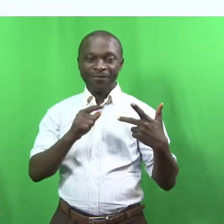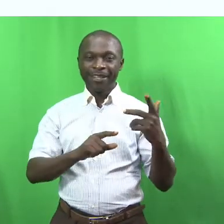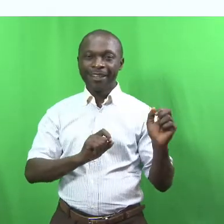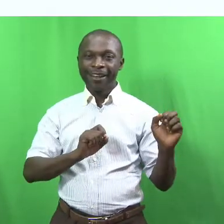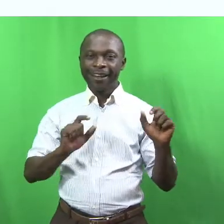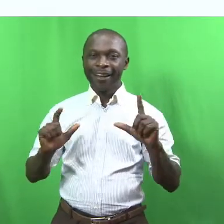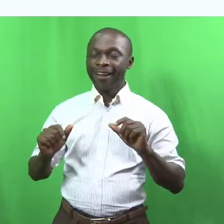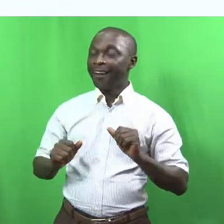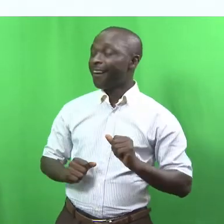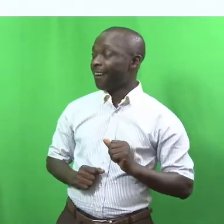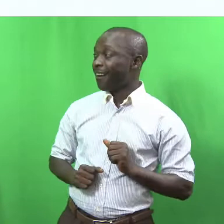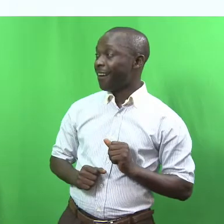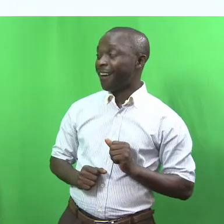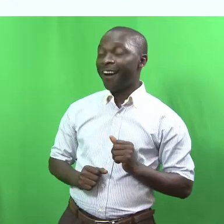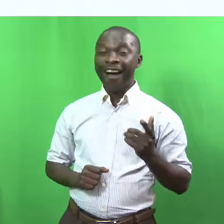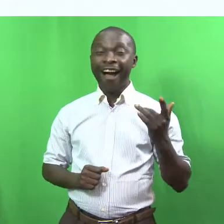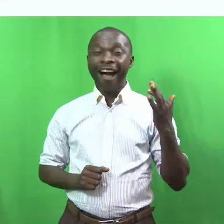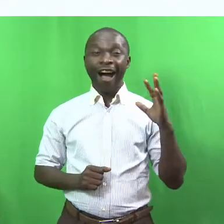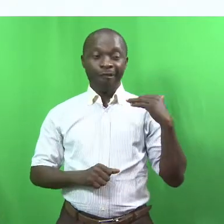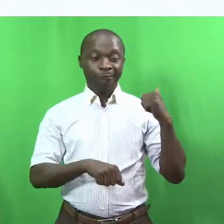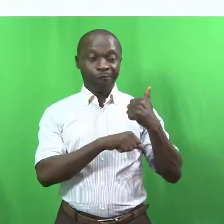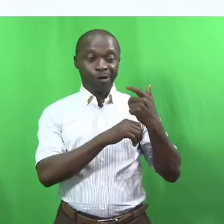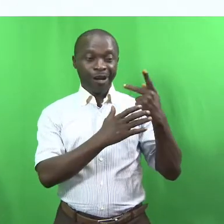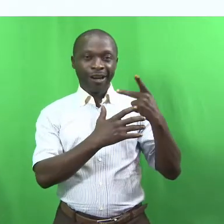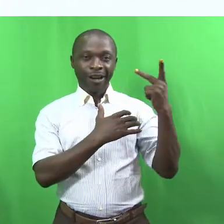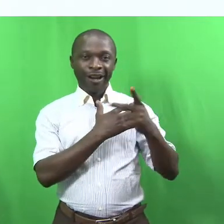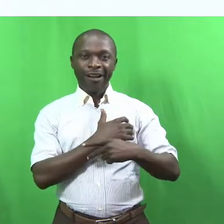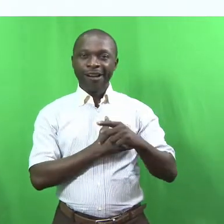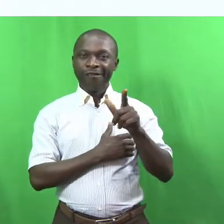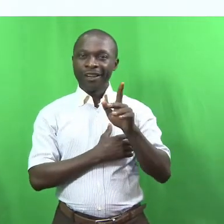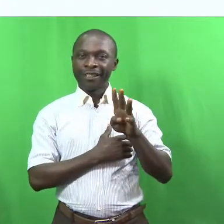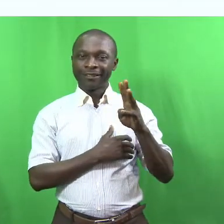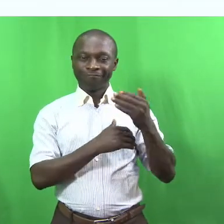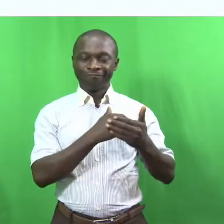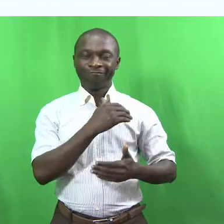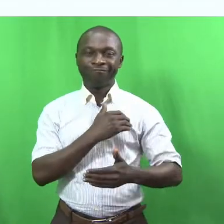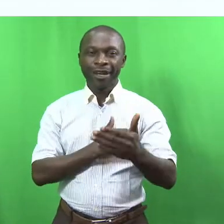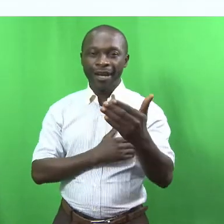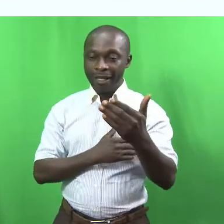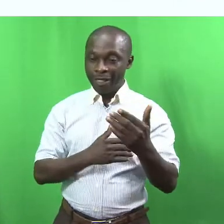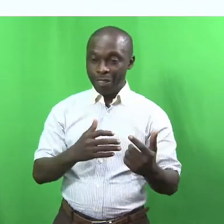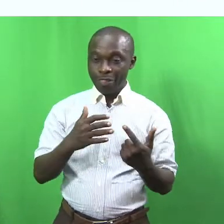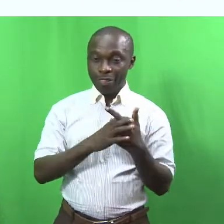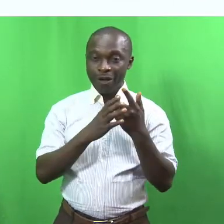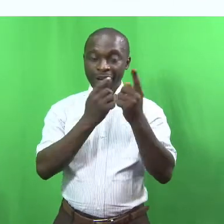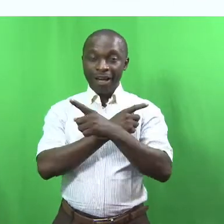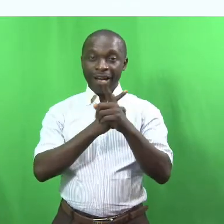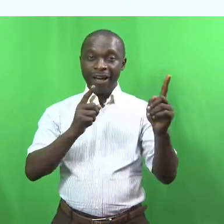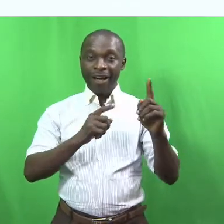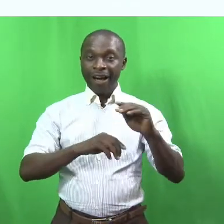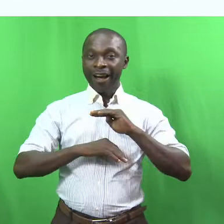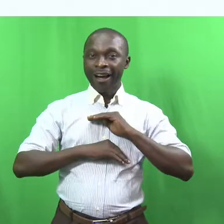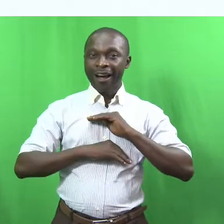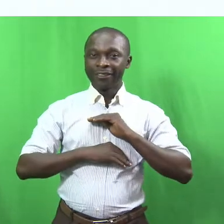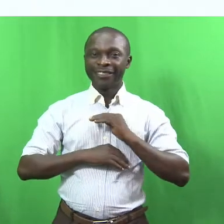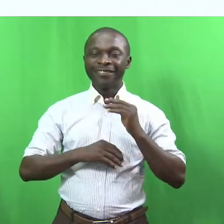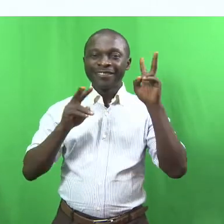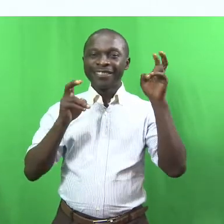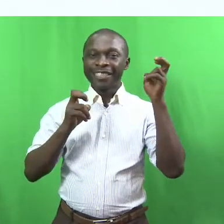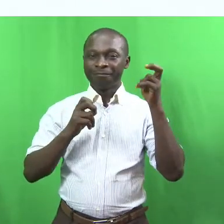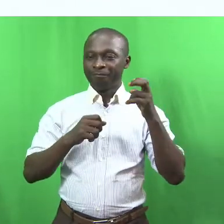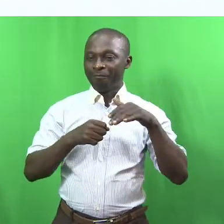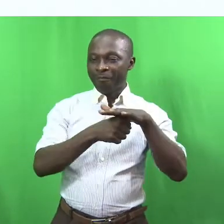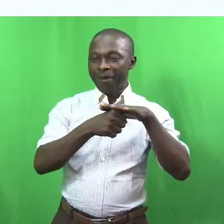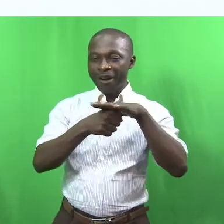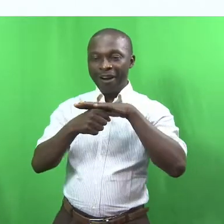24 ans après, le processus de démocratisation du Cameroun vient d'atteindre son apogée à la faveur des élections régionales